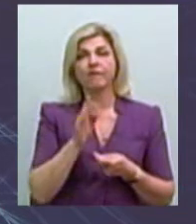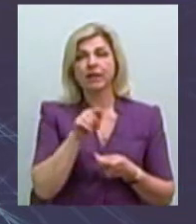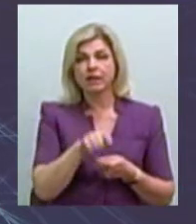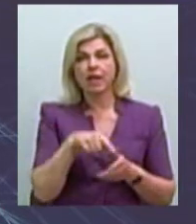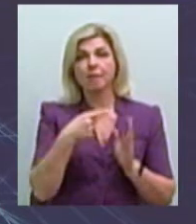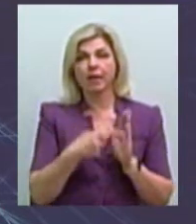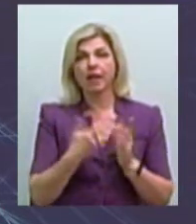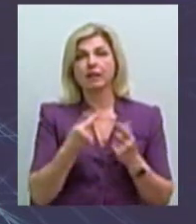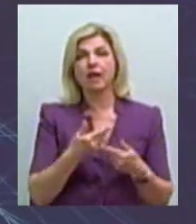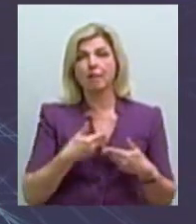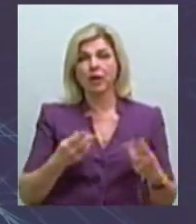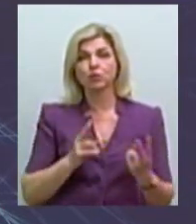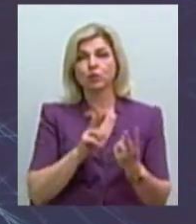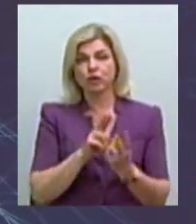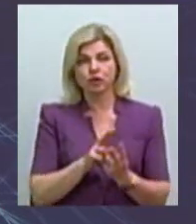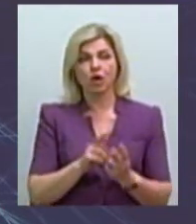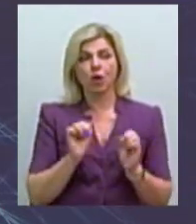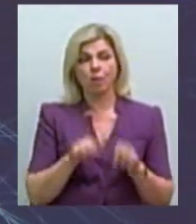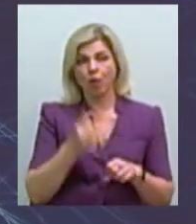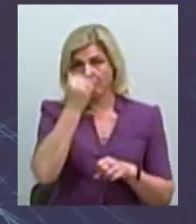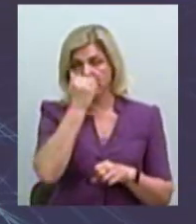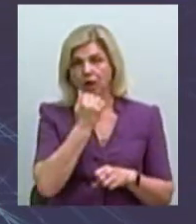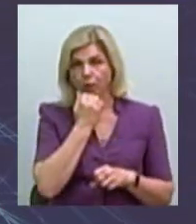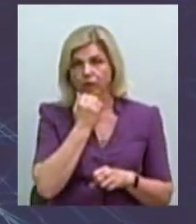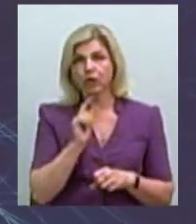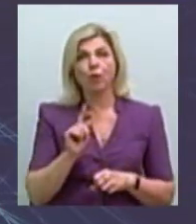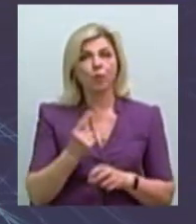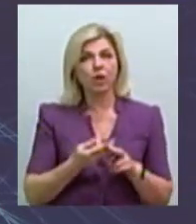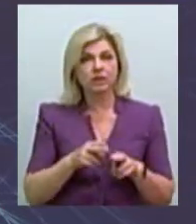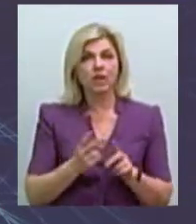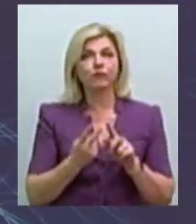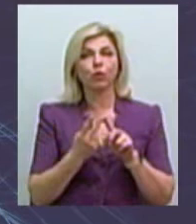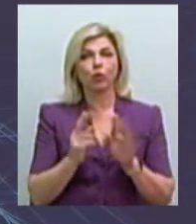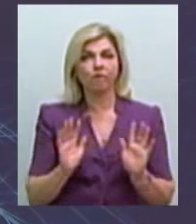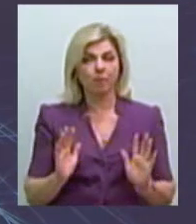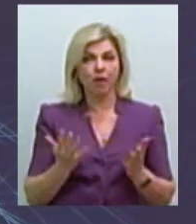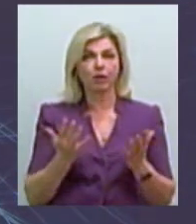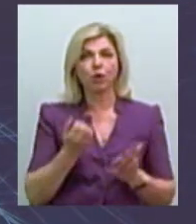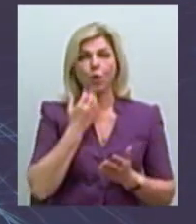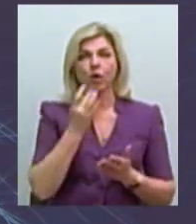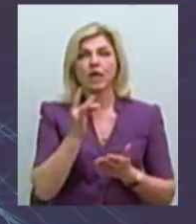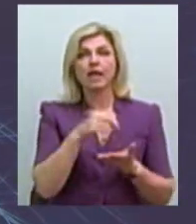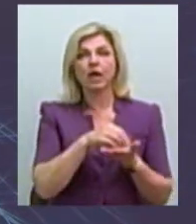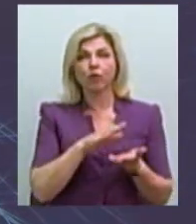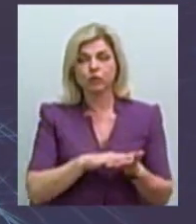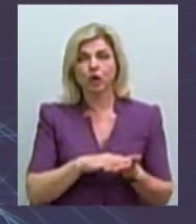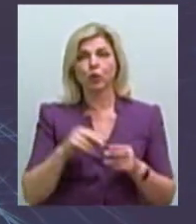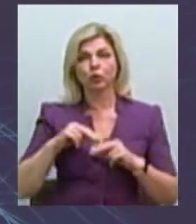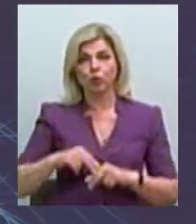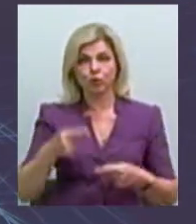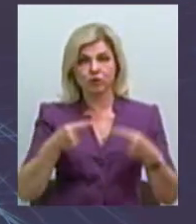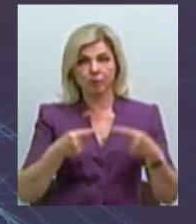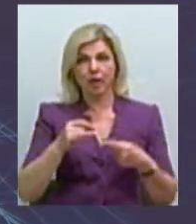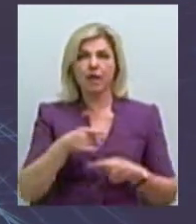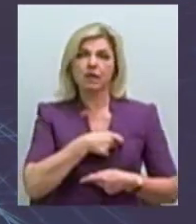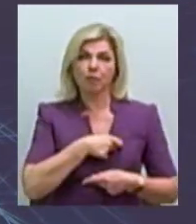з ними зустрічаємось, я можу лише подякувати. Тому що це вже другий випадок, коли реєструється колективний спір, і депутатський